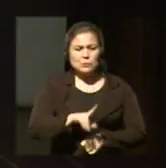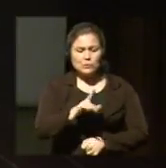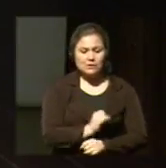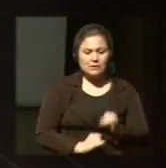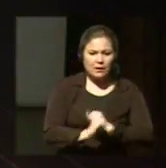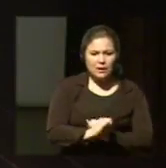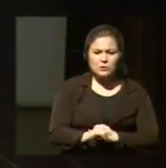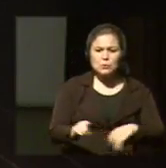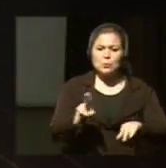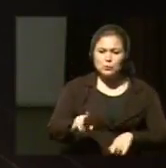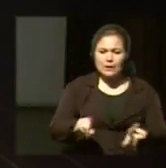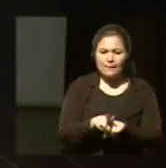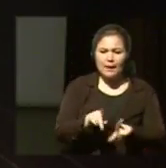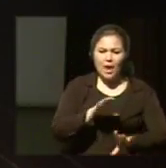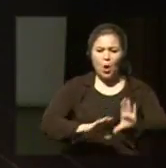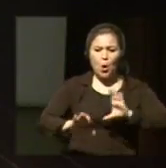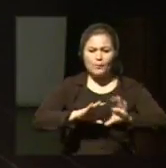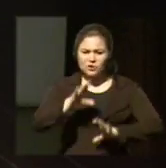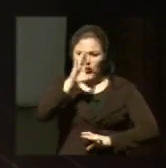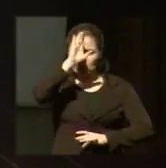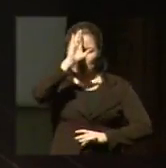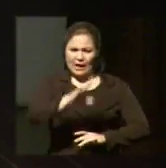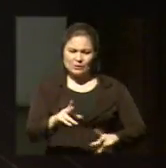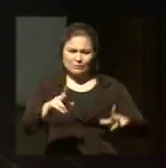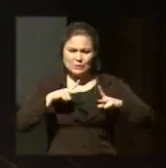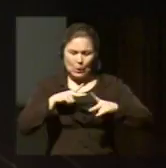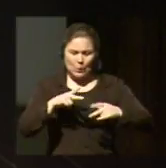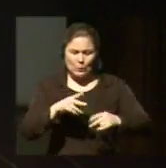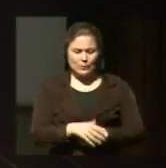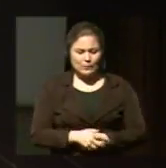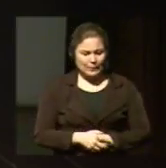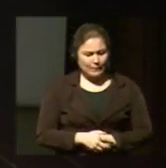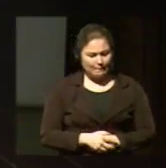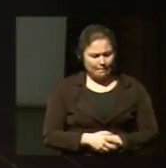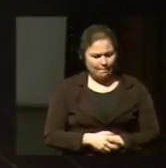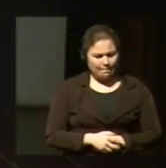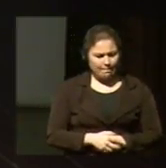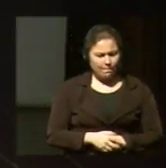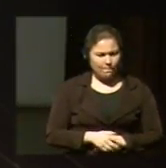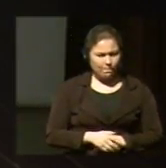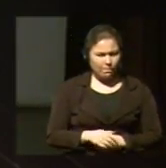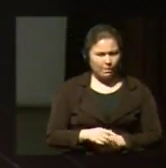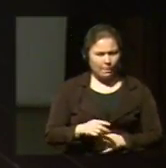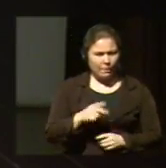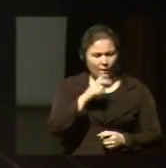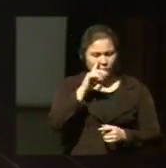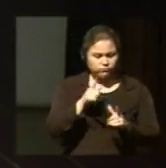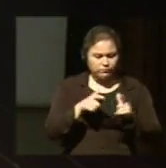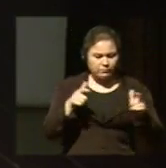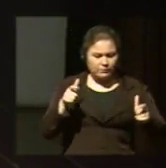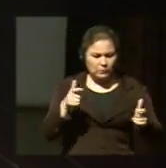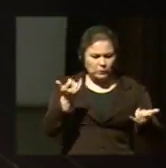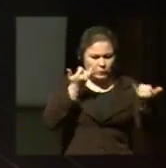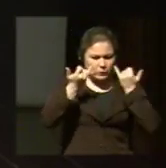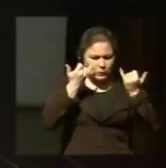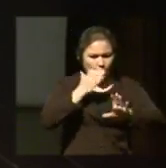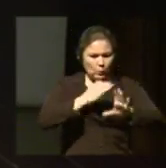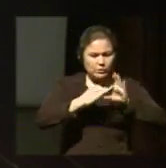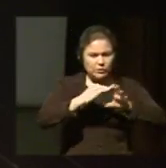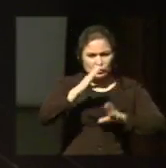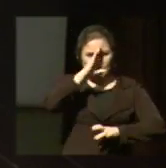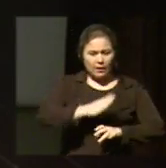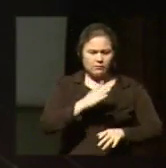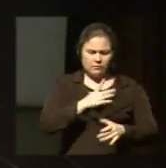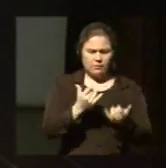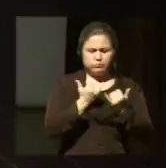direkte Kommunikation. Es ist ein Verstärker für direkte Kommunikation. Es gibt bei uns sehr viele schöne Beispiele, dass